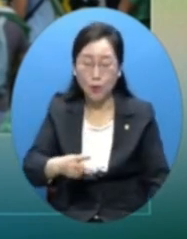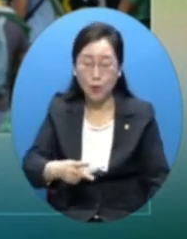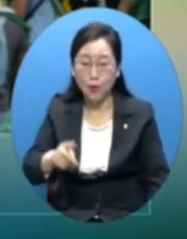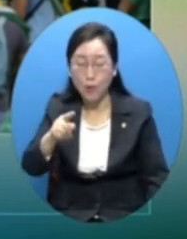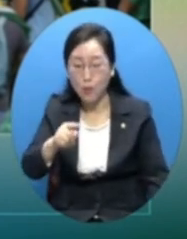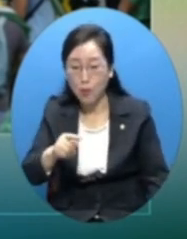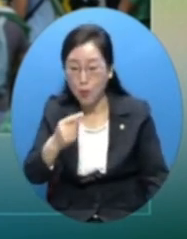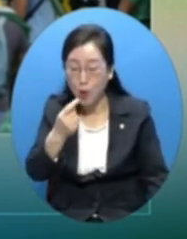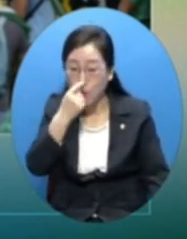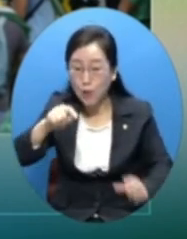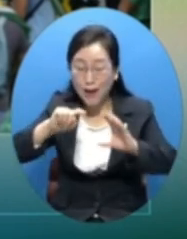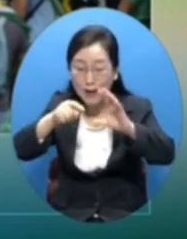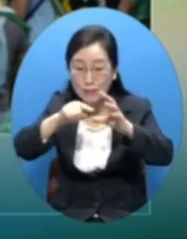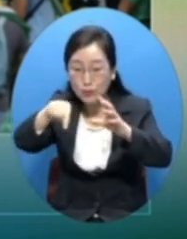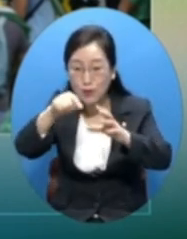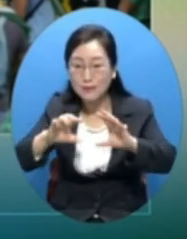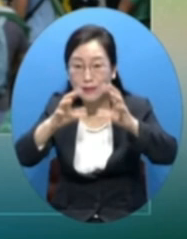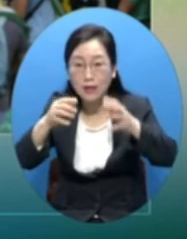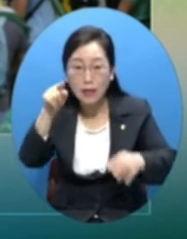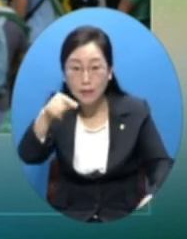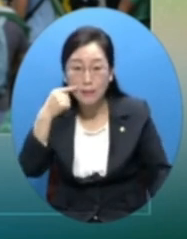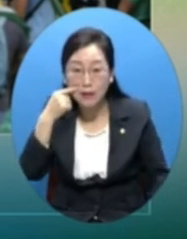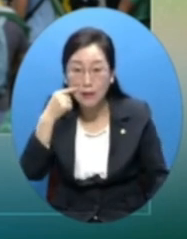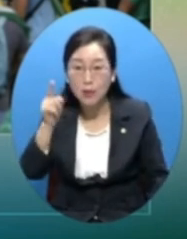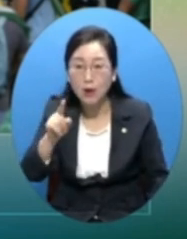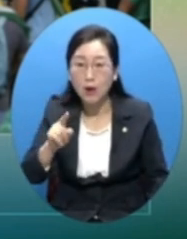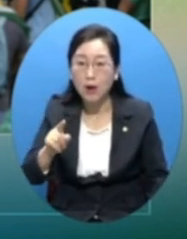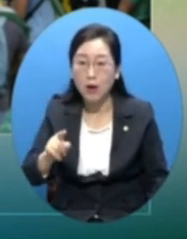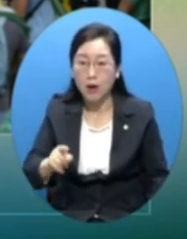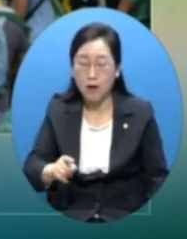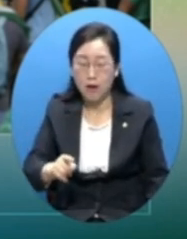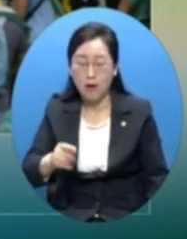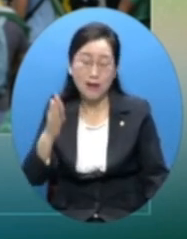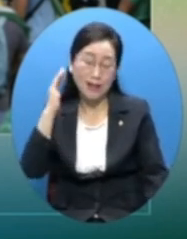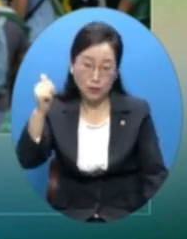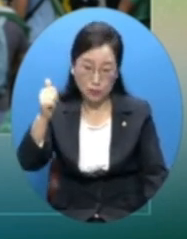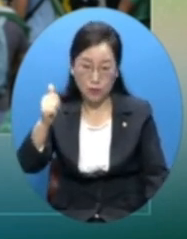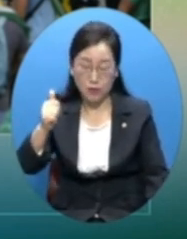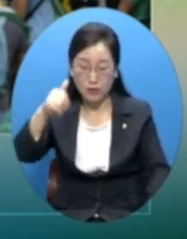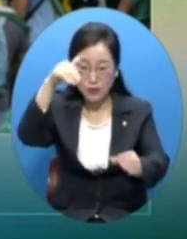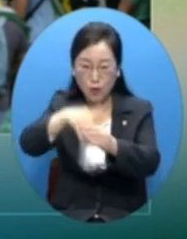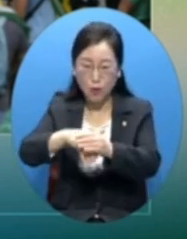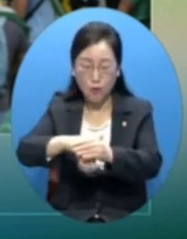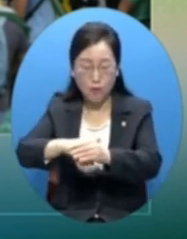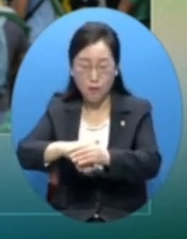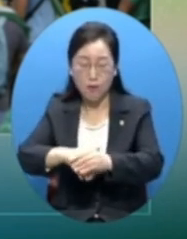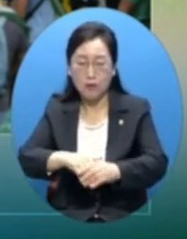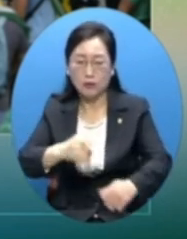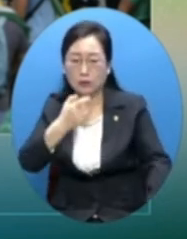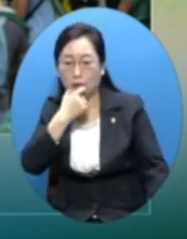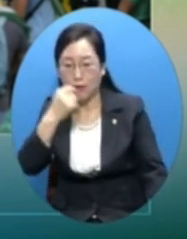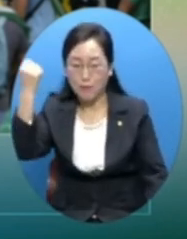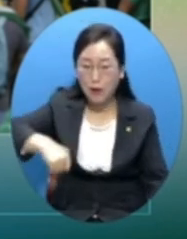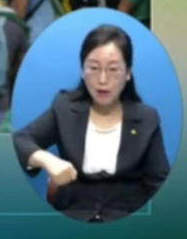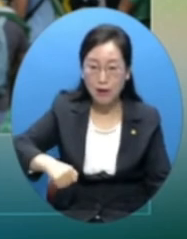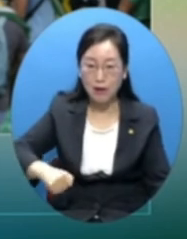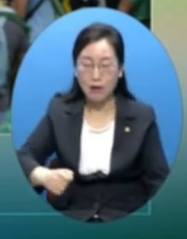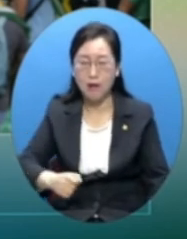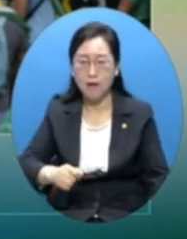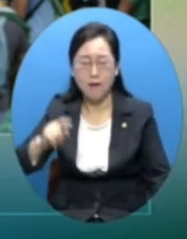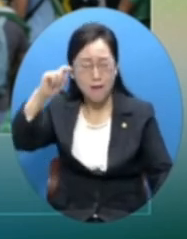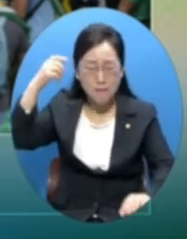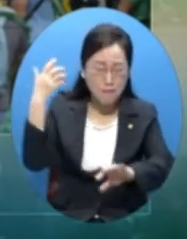불복해서 폭동이 일어나가지고 지금 수천 명의 시위대가 대통령궁과 국회 대법원 건물까지 난임을 하고 난리가